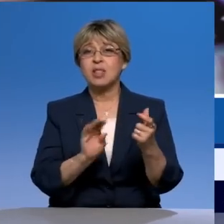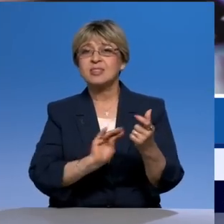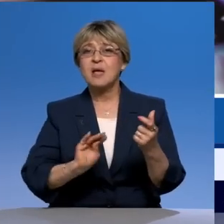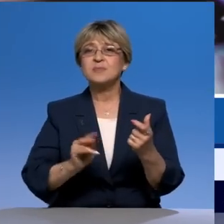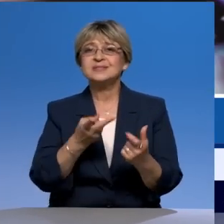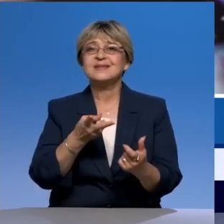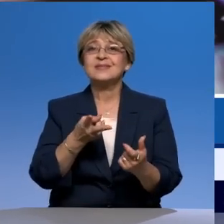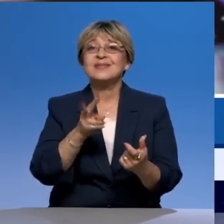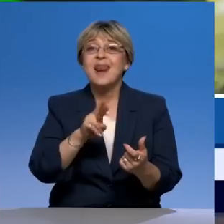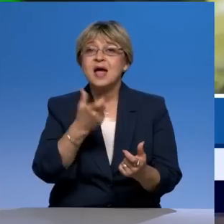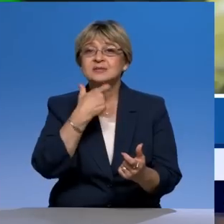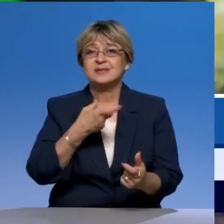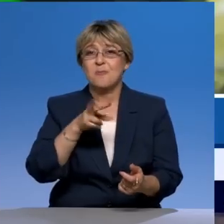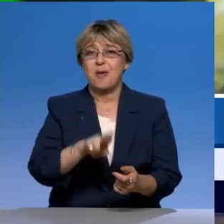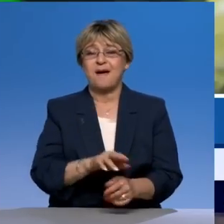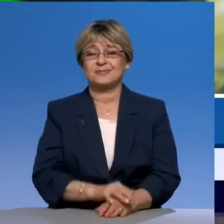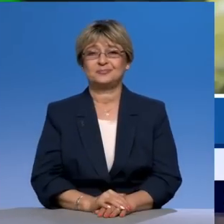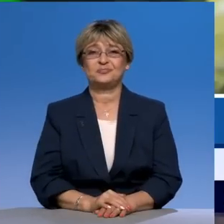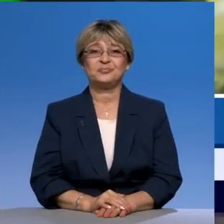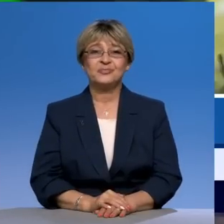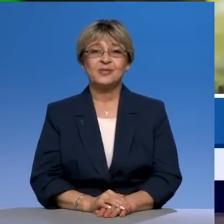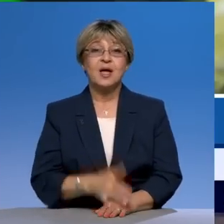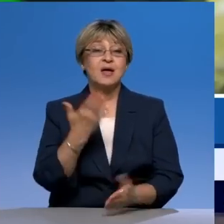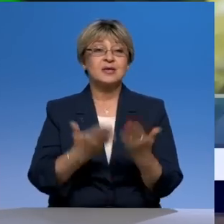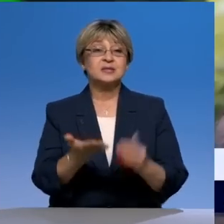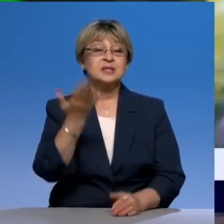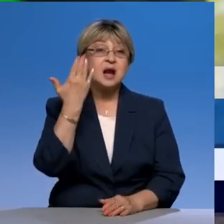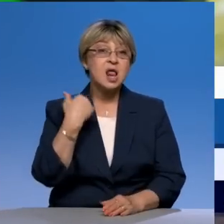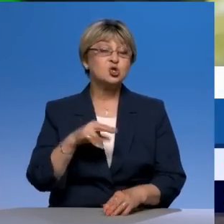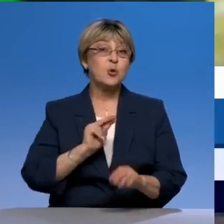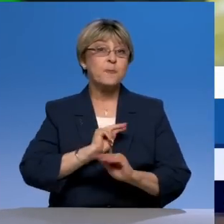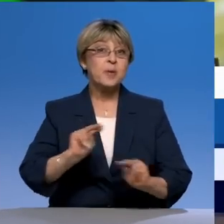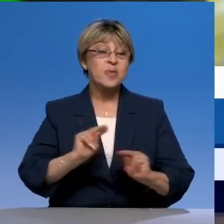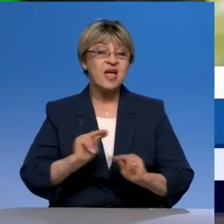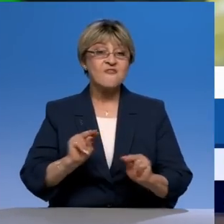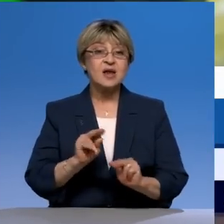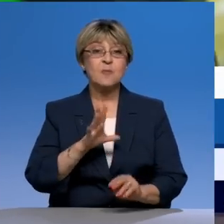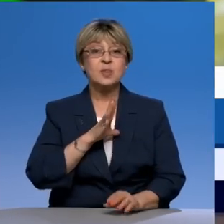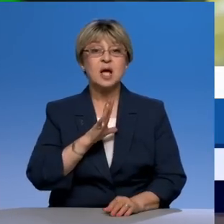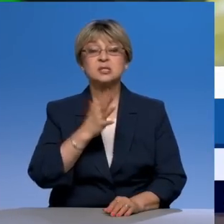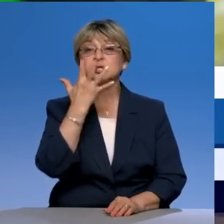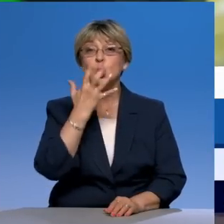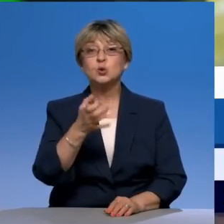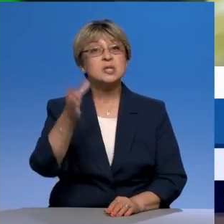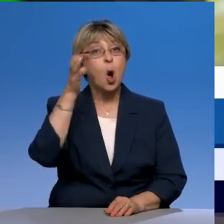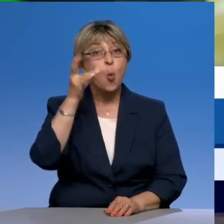том, что если раньше преподавали, и была достаточно такая серьезная